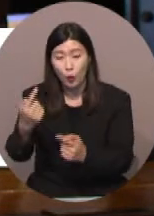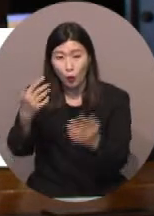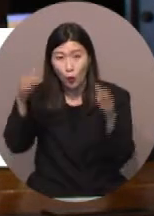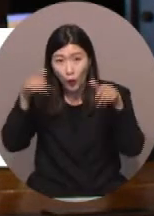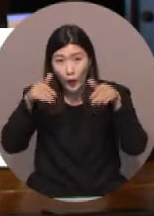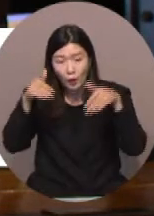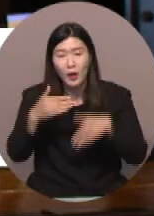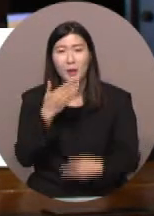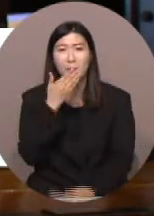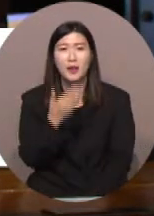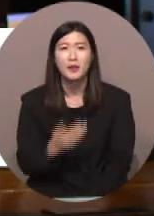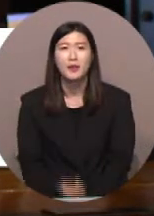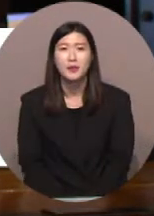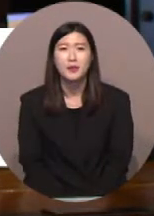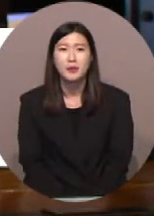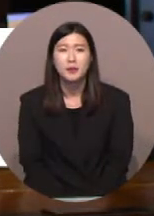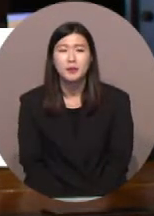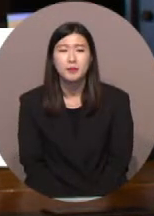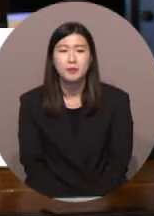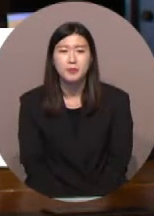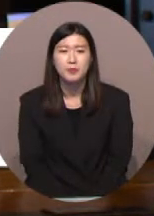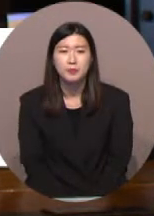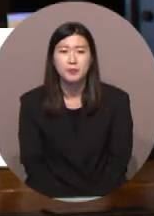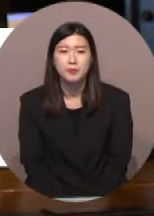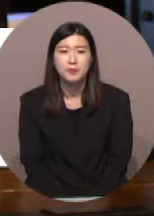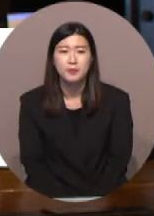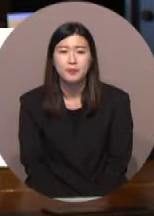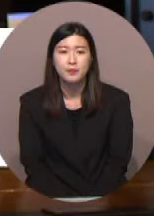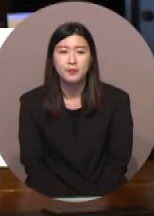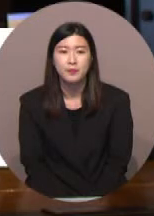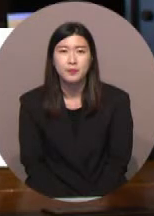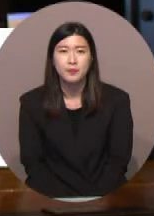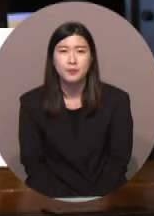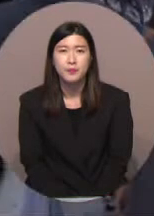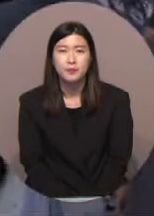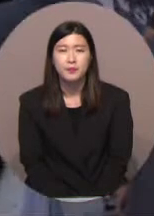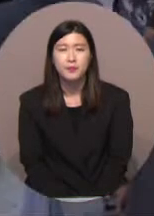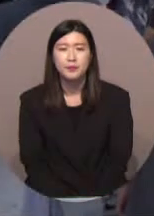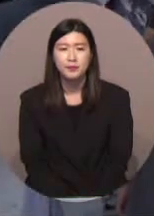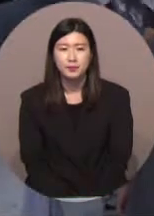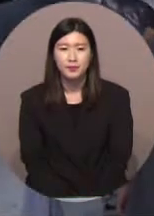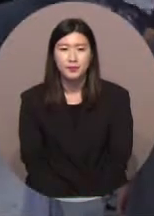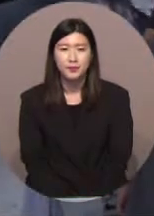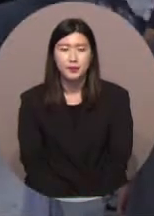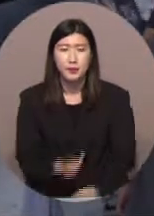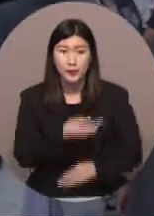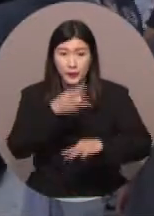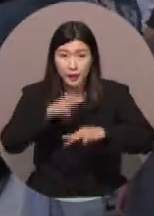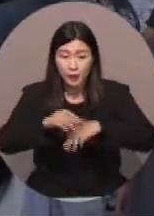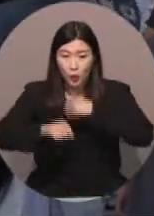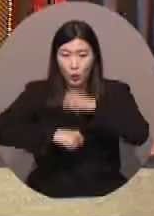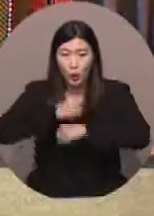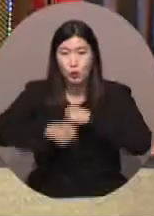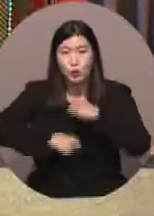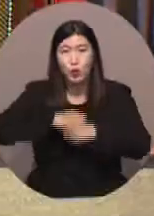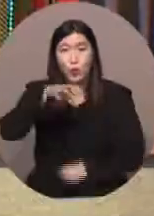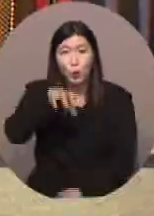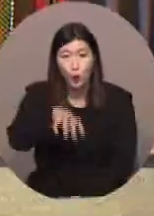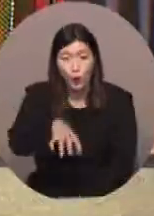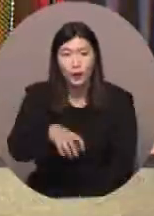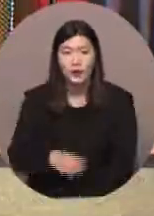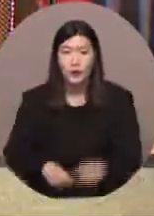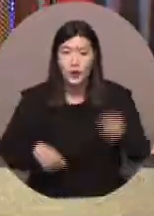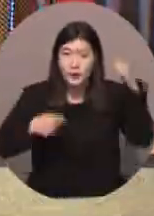즐기실 수 있는 영화들이 준비되어 있으니 오셔서 많이 즐기셨으면 좋겠습니다. 대전 오월드에서는 한가위